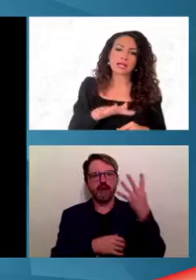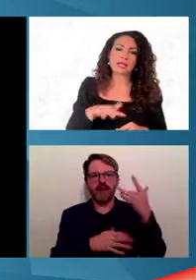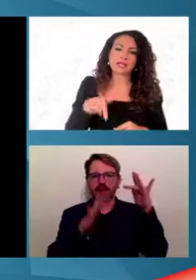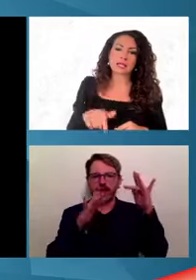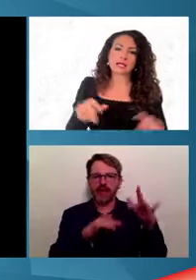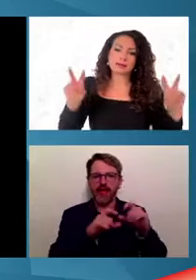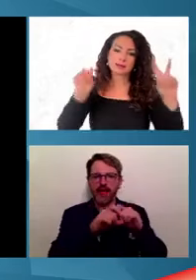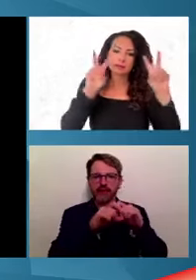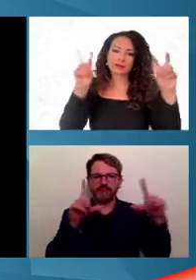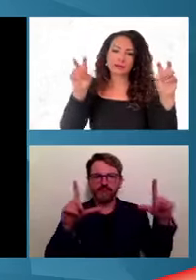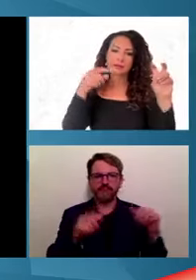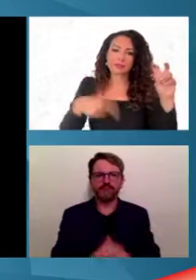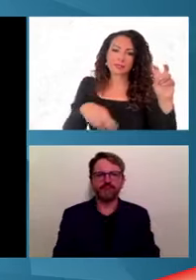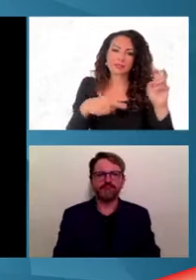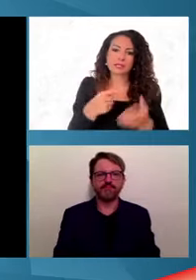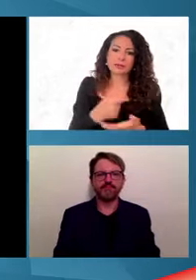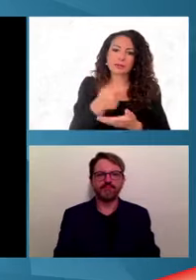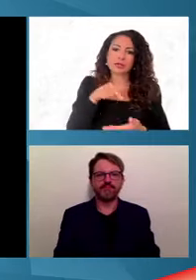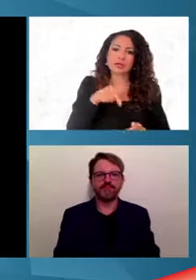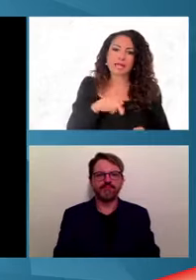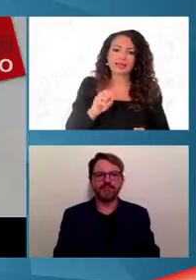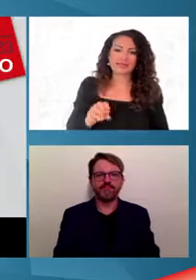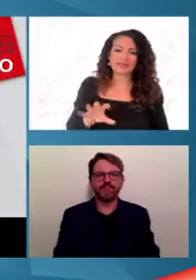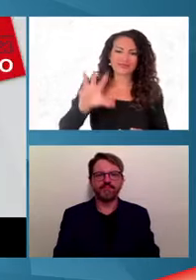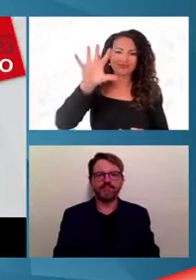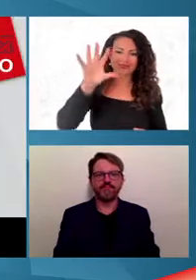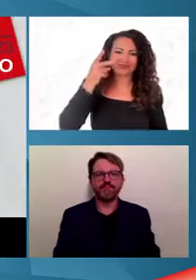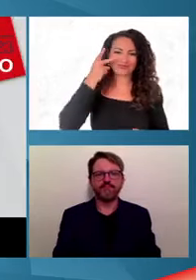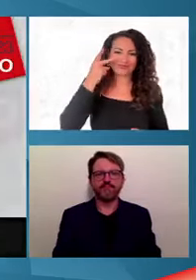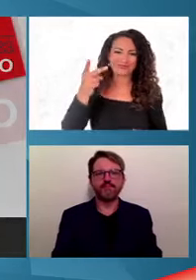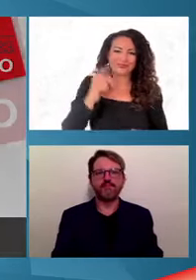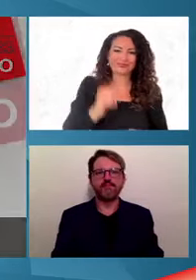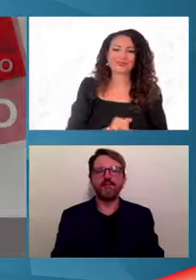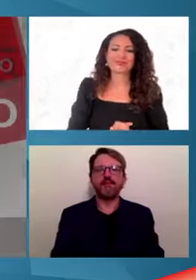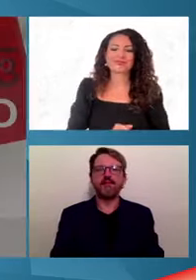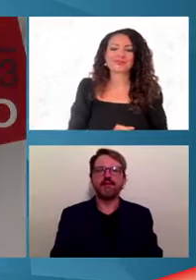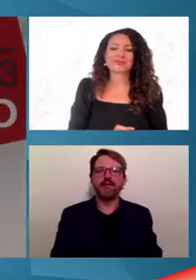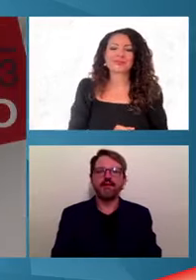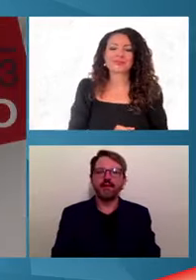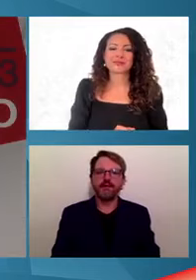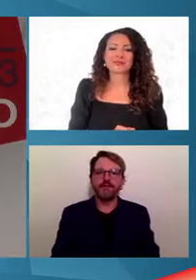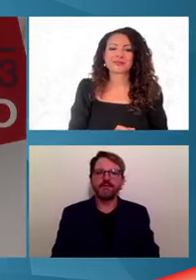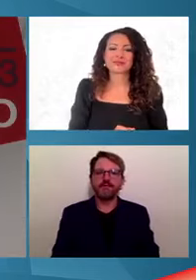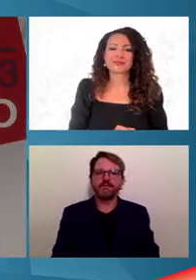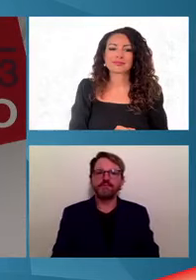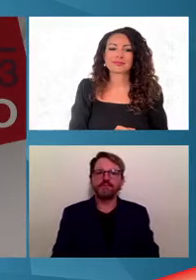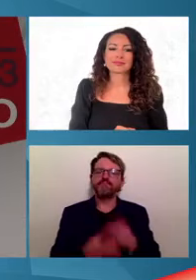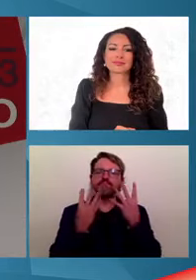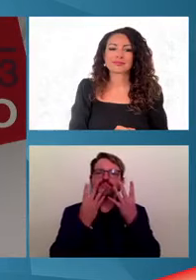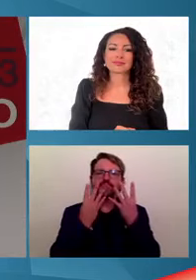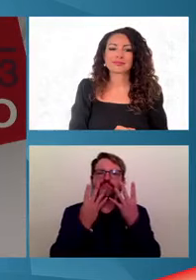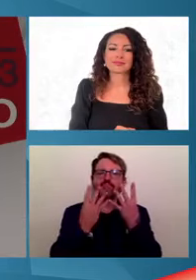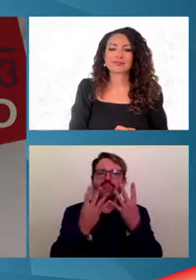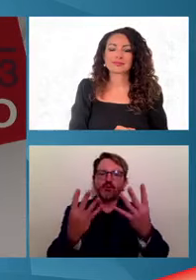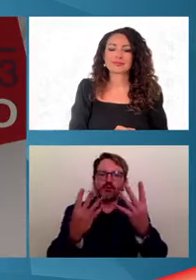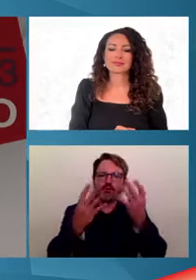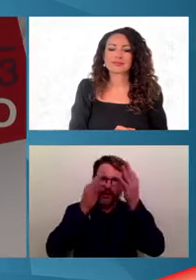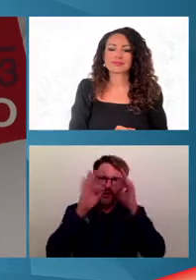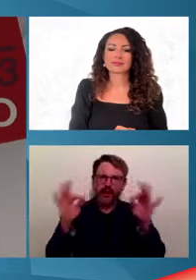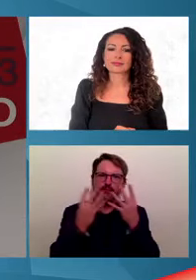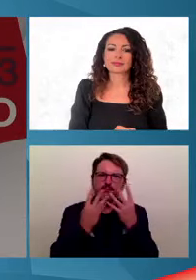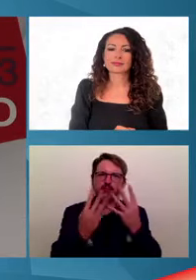werden. Gentile pubblico, passo ora a parlare in italiano